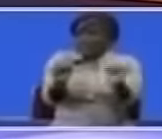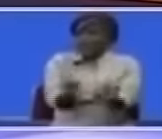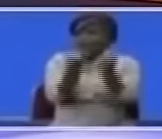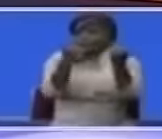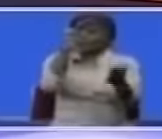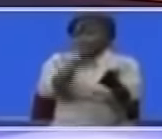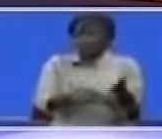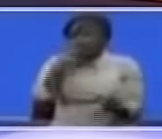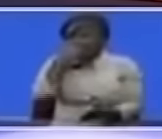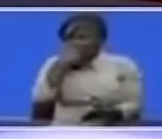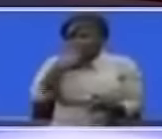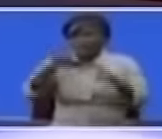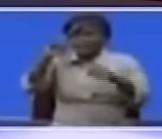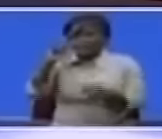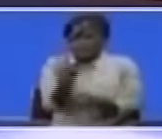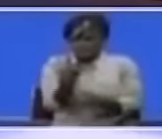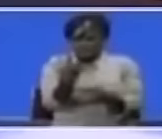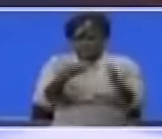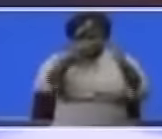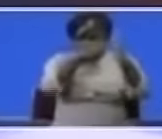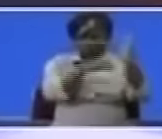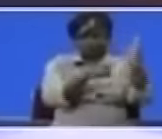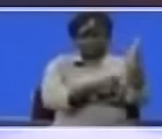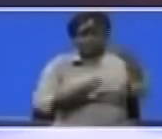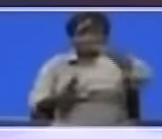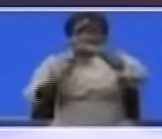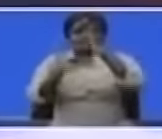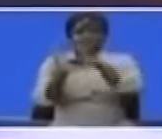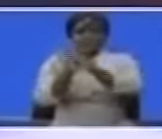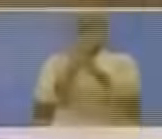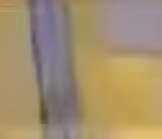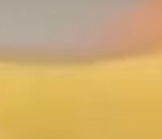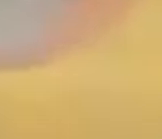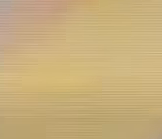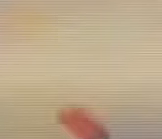yanayojiri eneo hilo. Lakini kwanza tupate vidokezo.